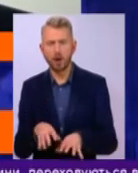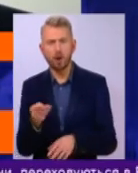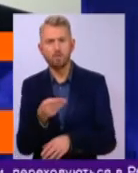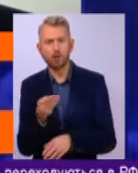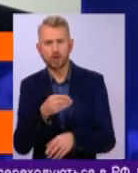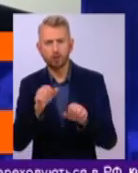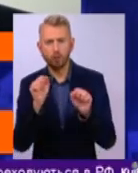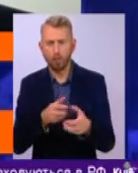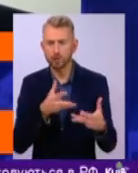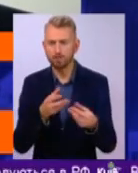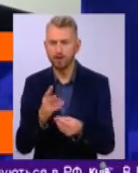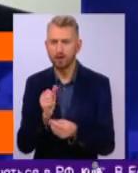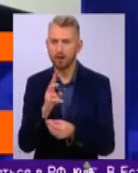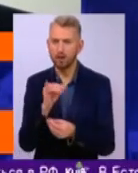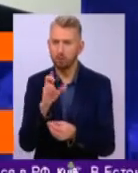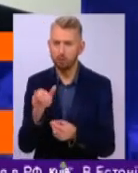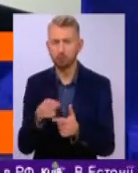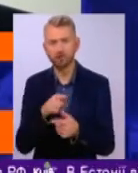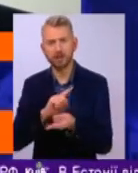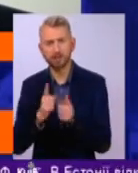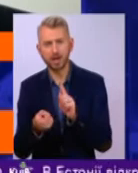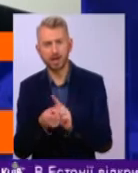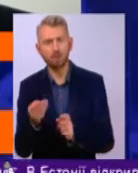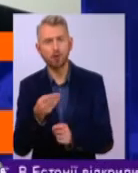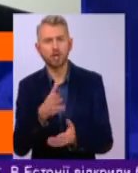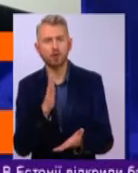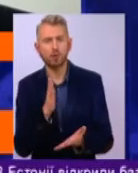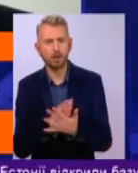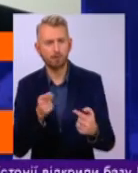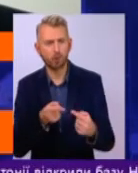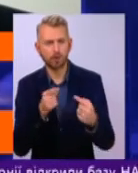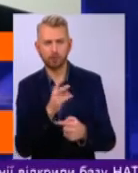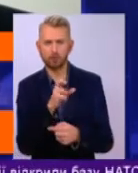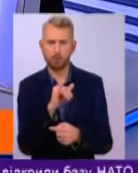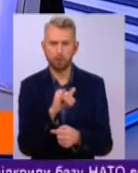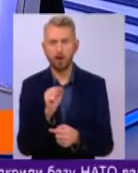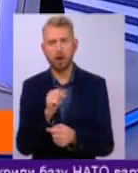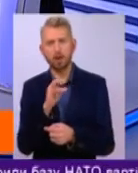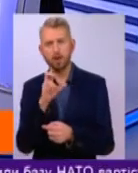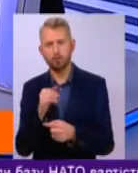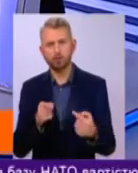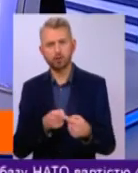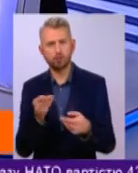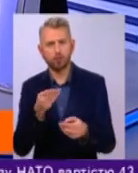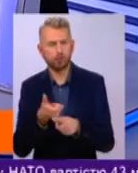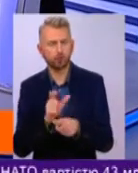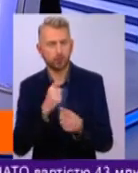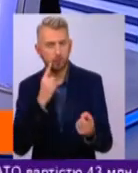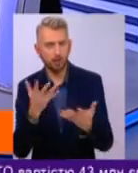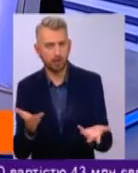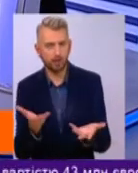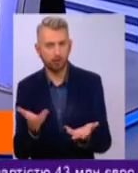Порошенко може впливати на НАБУ, чи навпаки, Порошенко є там противником НАБУ, а НАБУ протистоїть Порошенку дуже демонстративно. Тому